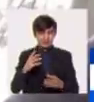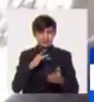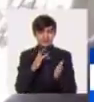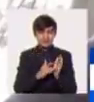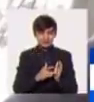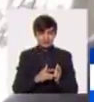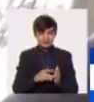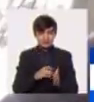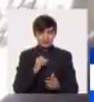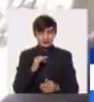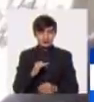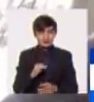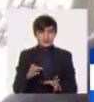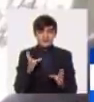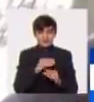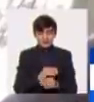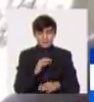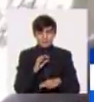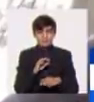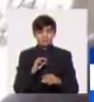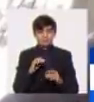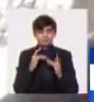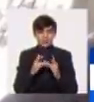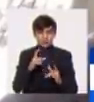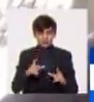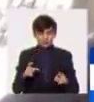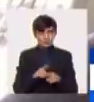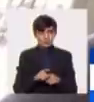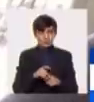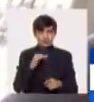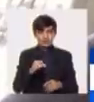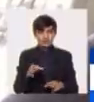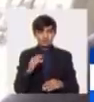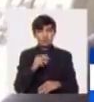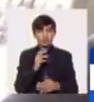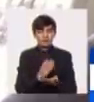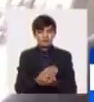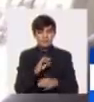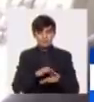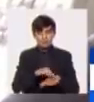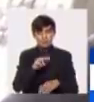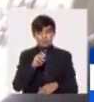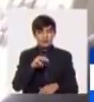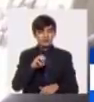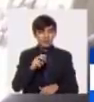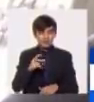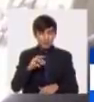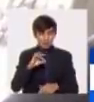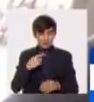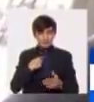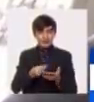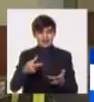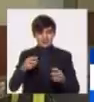центры. Всем пациентам с пульмонологической патологией мы брали анализы на